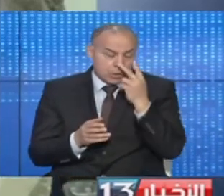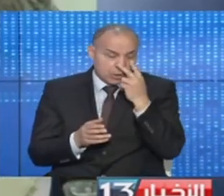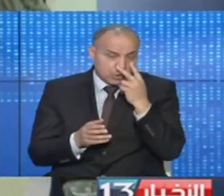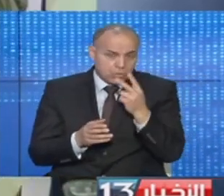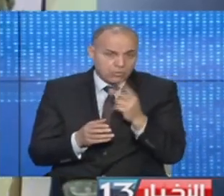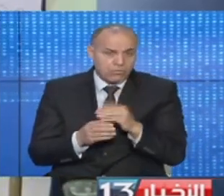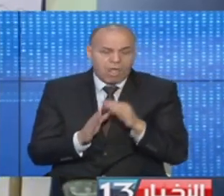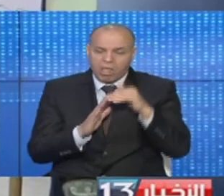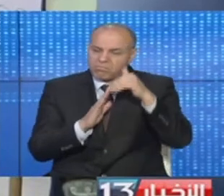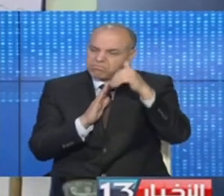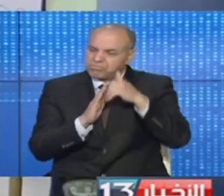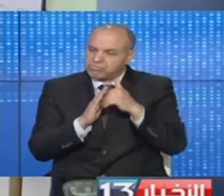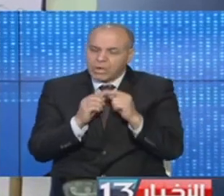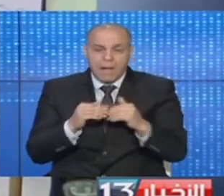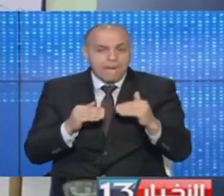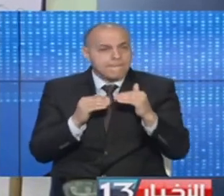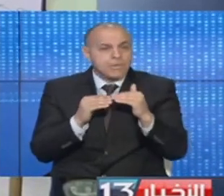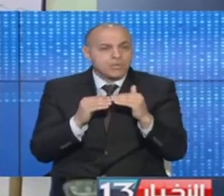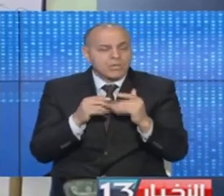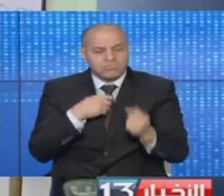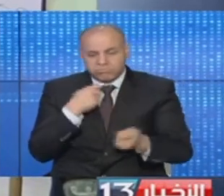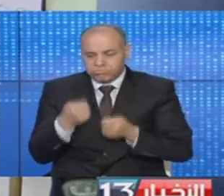معناها تراجع كبير على مستوى